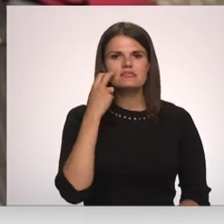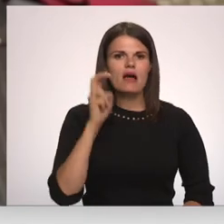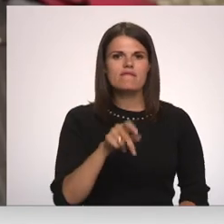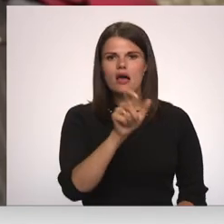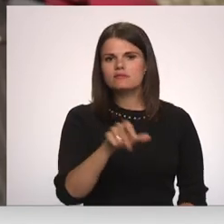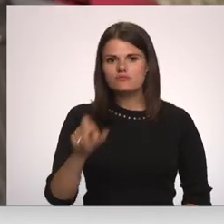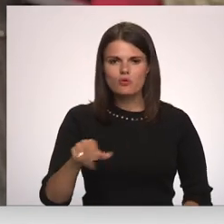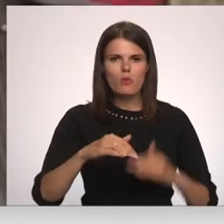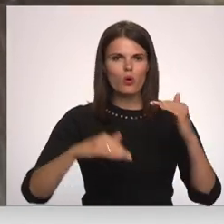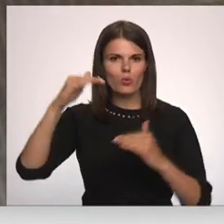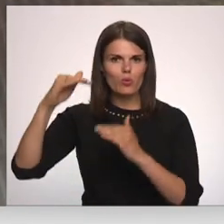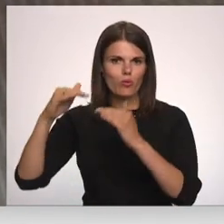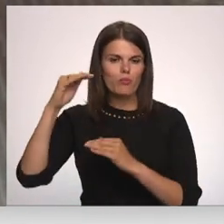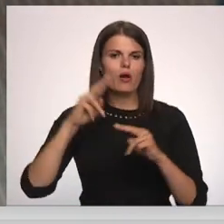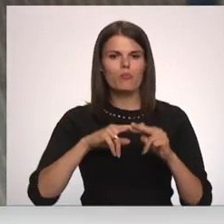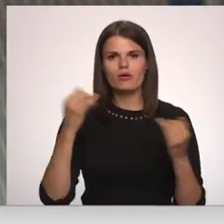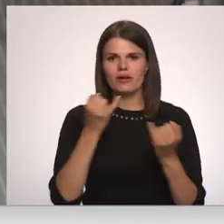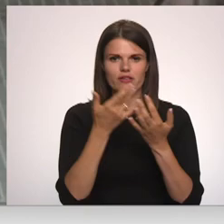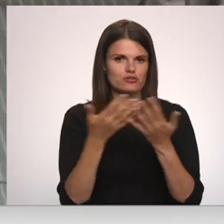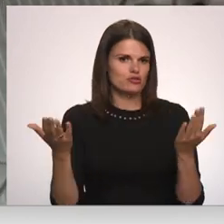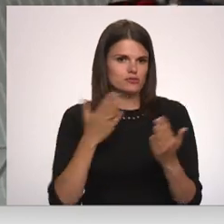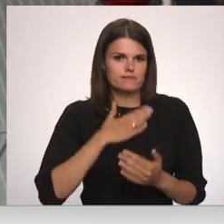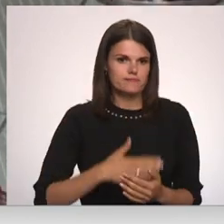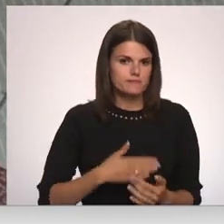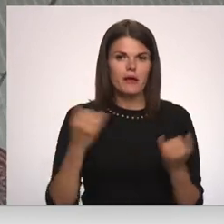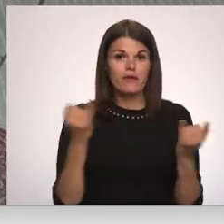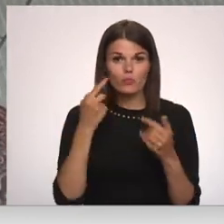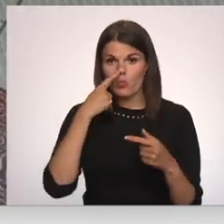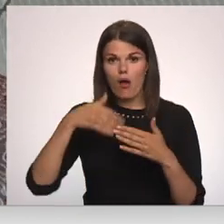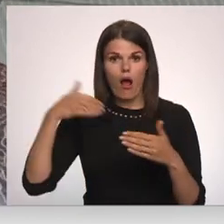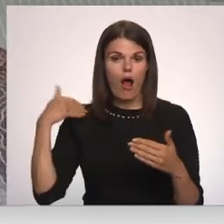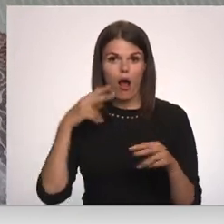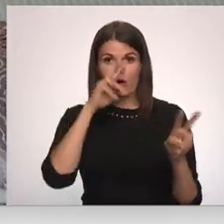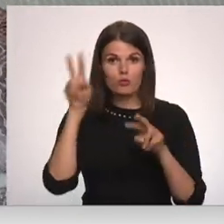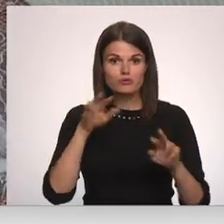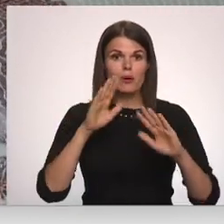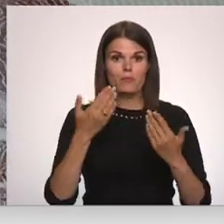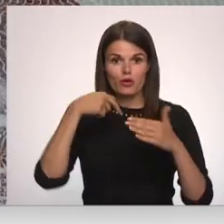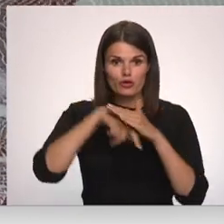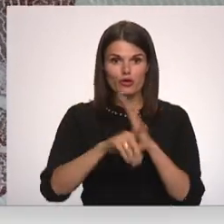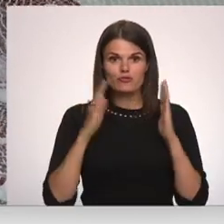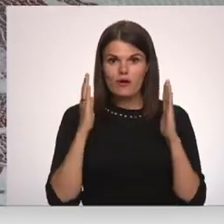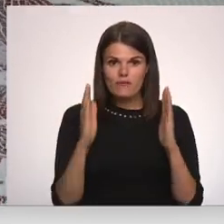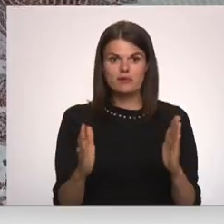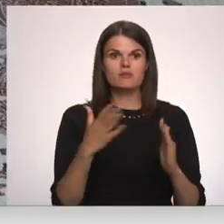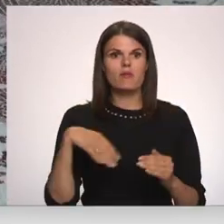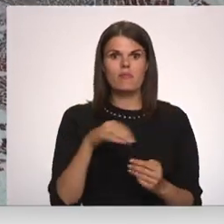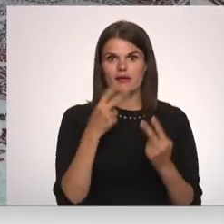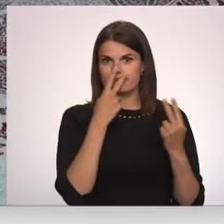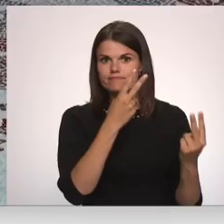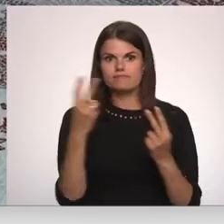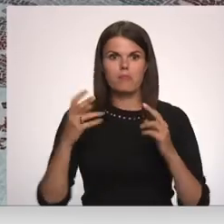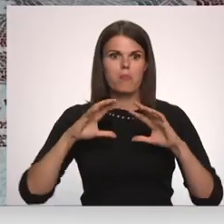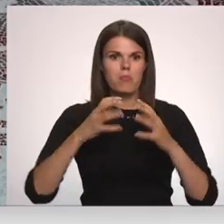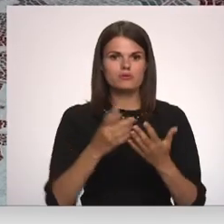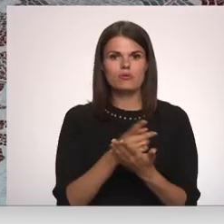interesēm. Zinātnes un inovāciju centrs ir pārsteidzošs ne tikai no ārpuses, bet jau sperot pirmos soļus vestibilā, mēs sastopamies ar